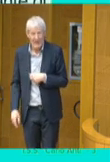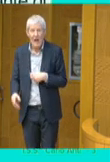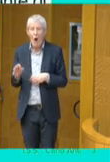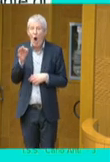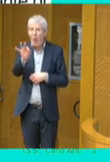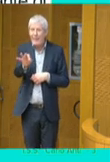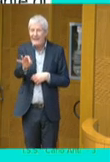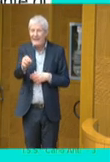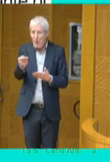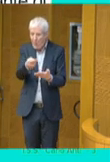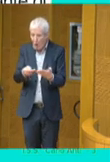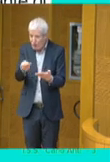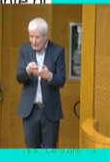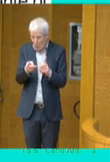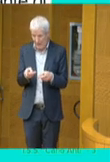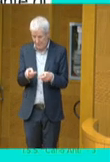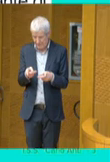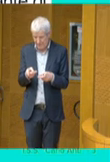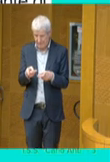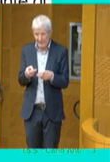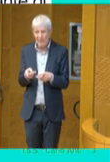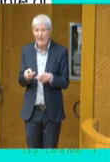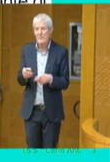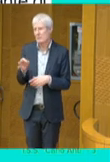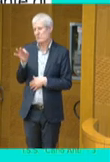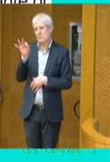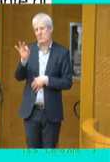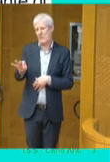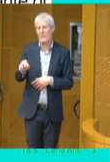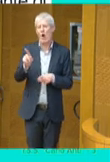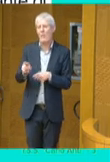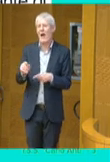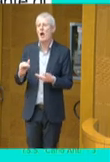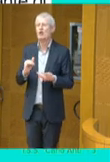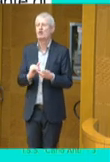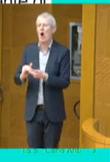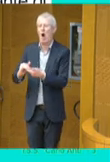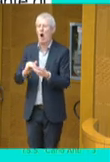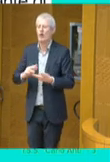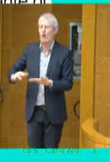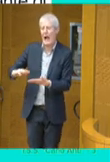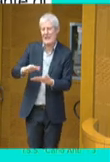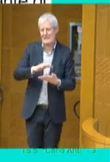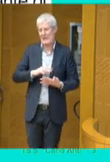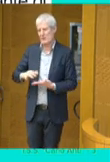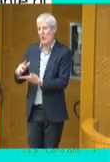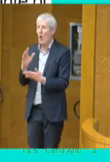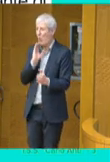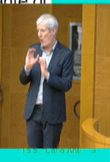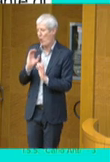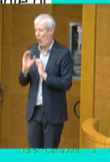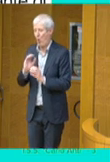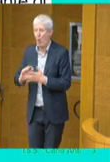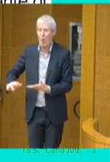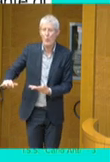obiettivi del progetto? Chiaramente puntare ad una socializzazione, ad una comunicazione, ad